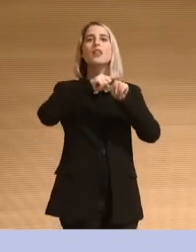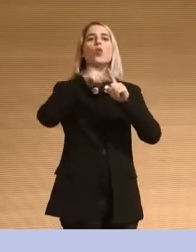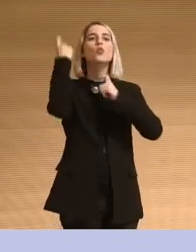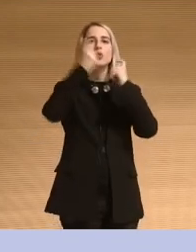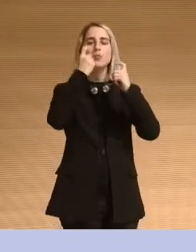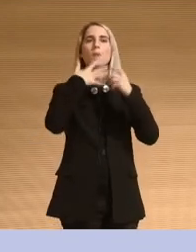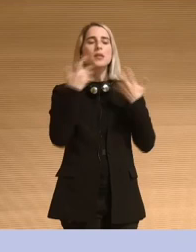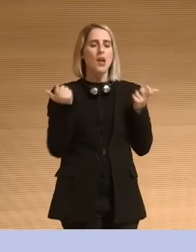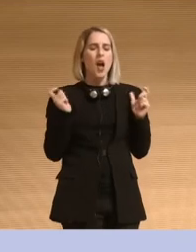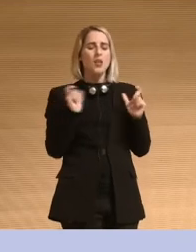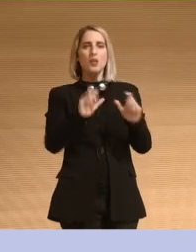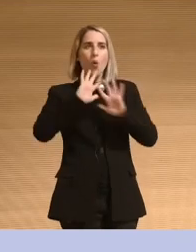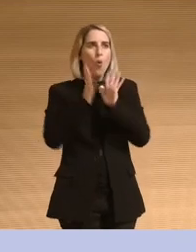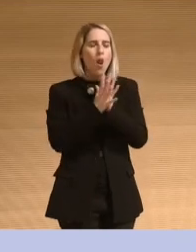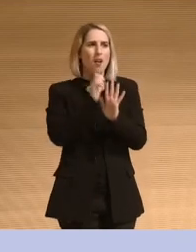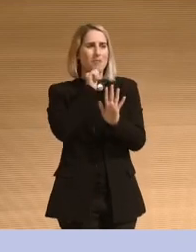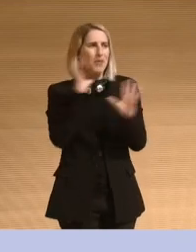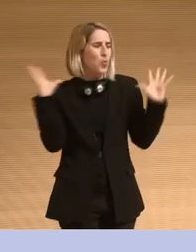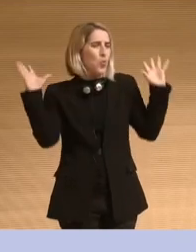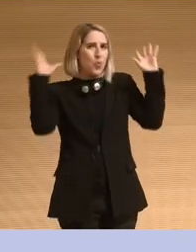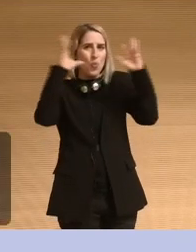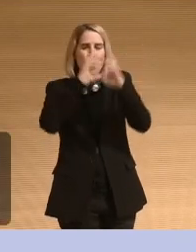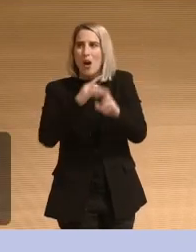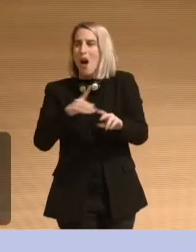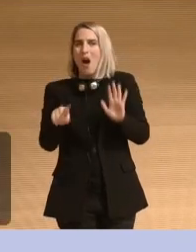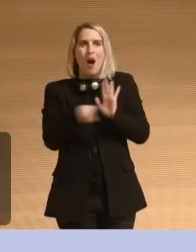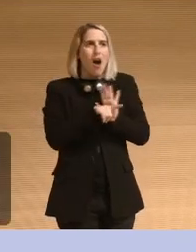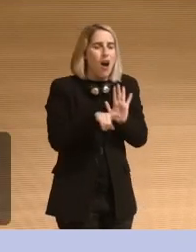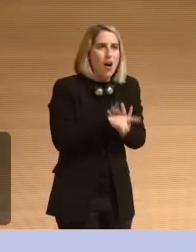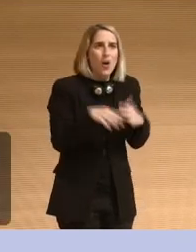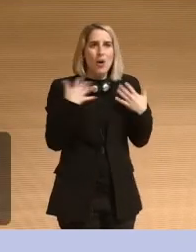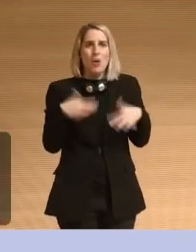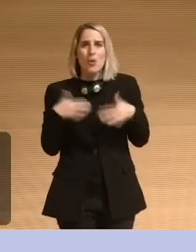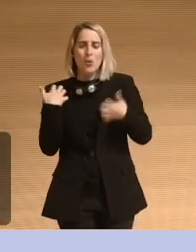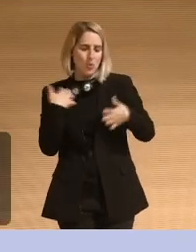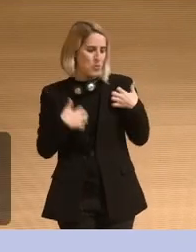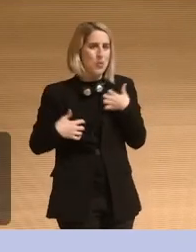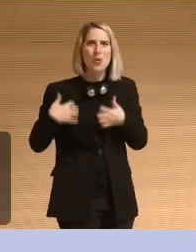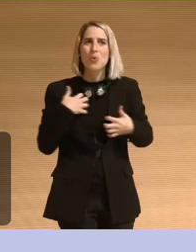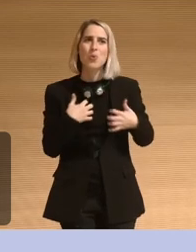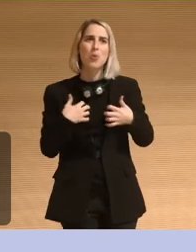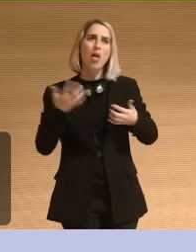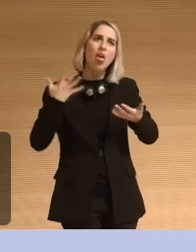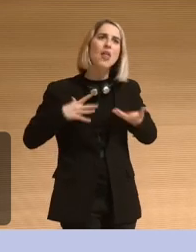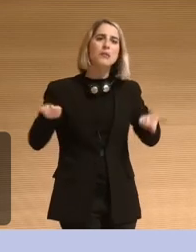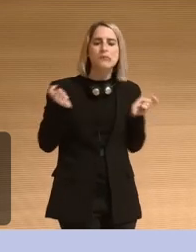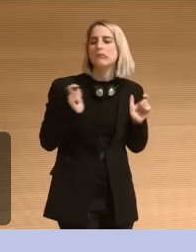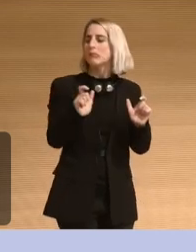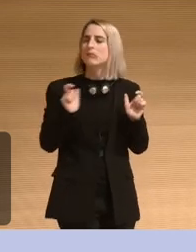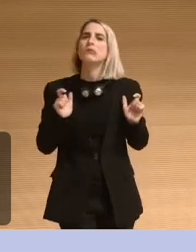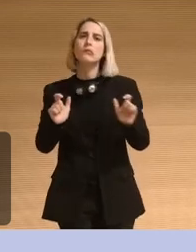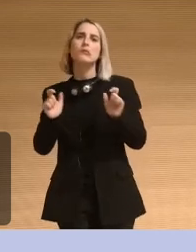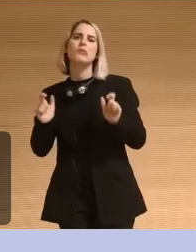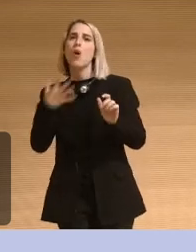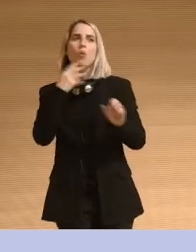αντίστασης ίσως στην σκοτεινή διάθεση που είχε δημιουργηθεί ήδη σε όλους μας και την καταλαβαίναμε, την νιώθαμε γύρω μας μέσα στο